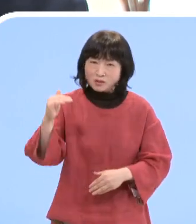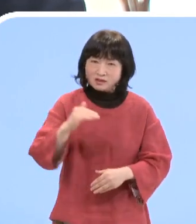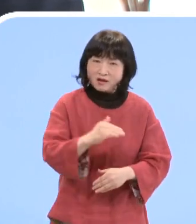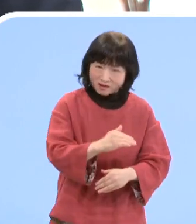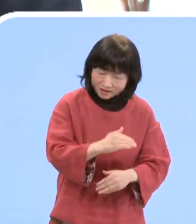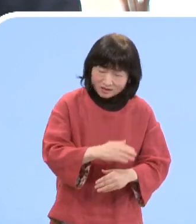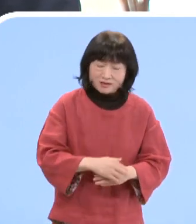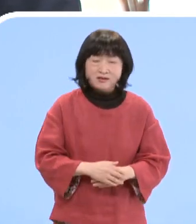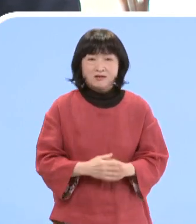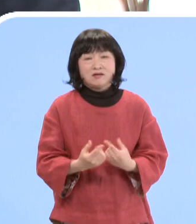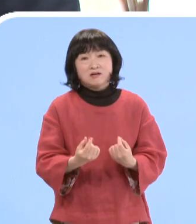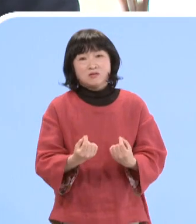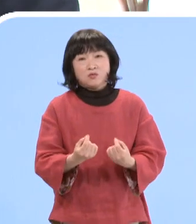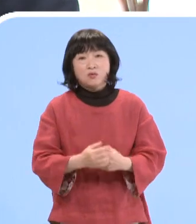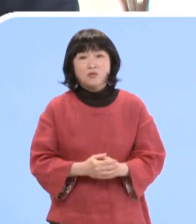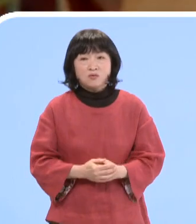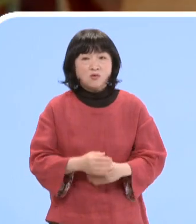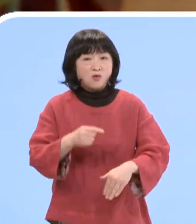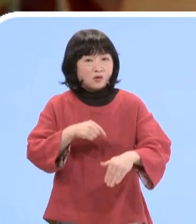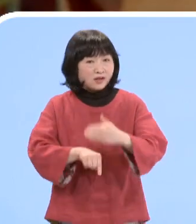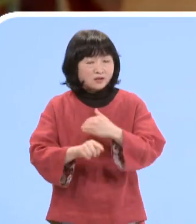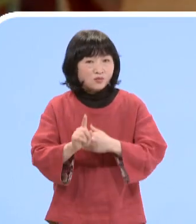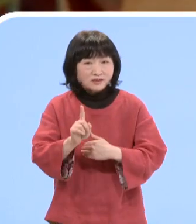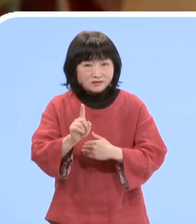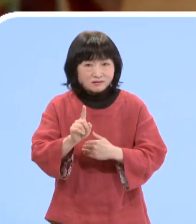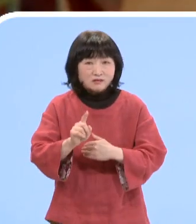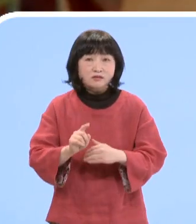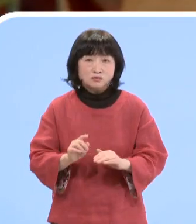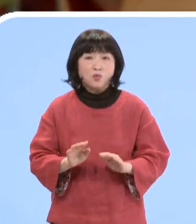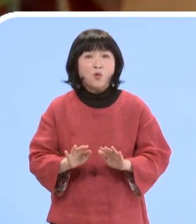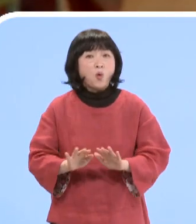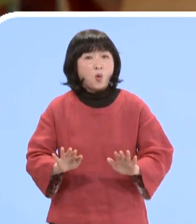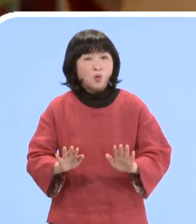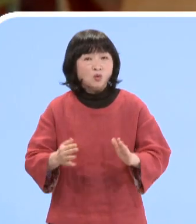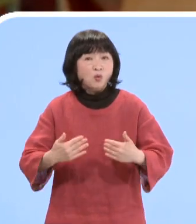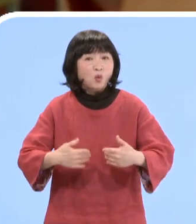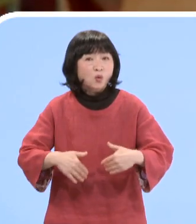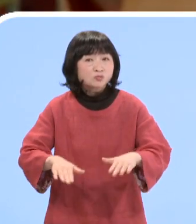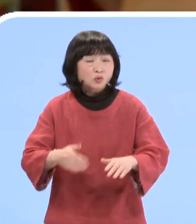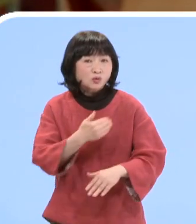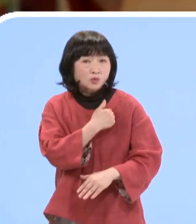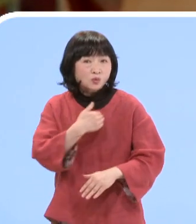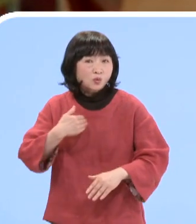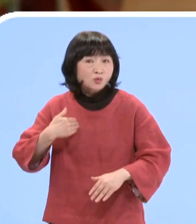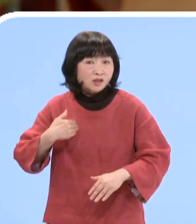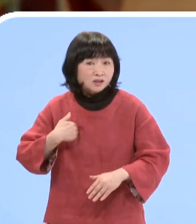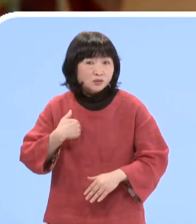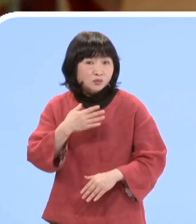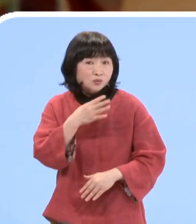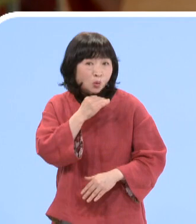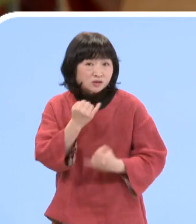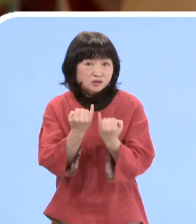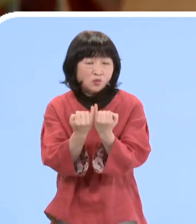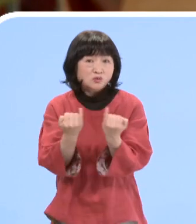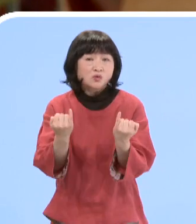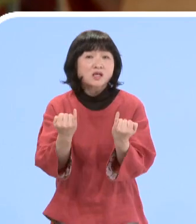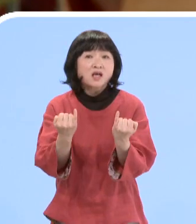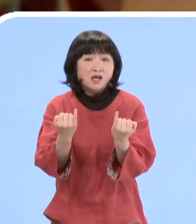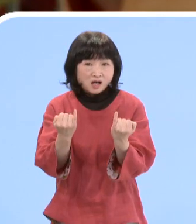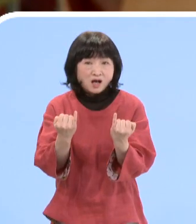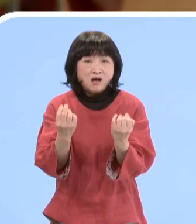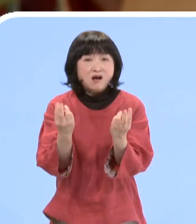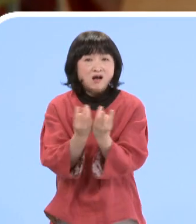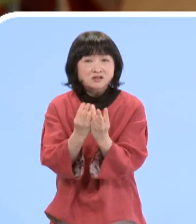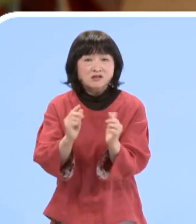で原因は、 はい、 子供が生まれる年齢層の女性が少なくな